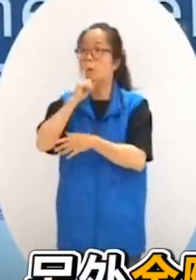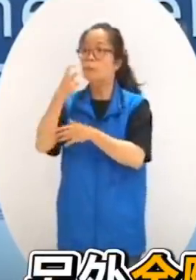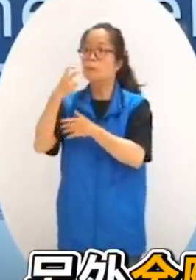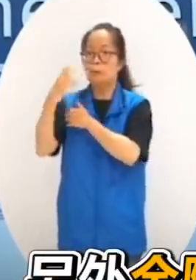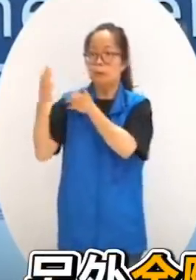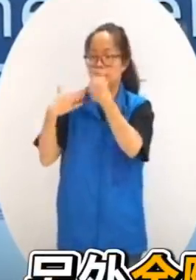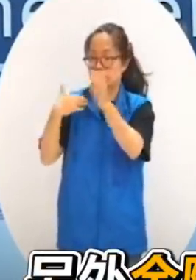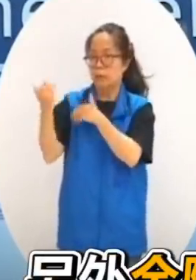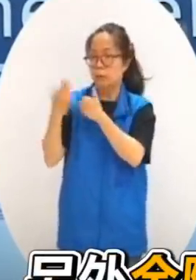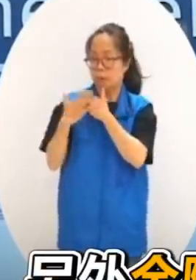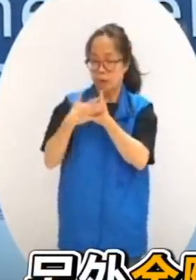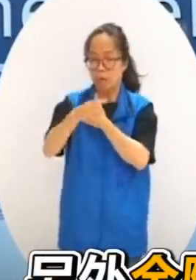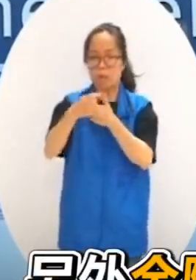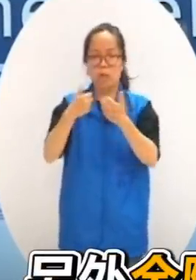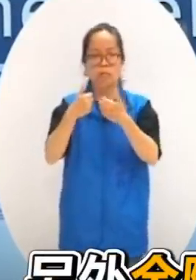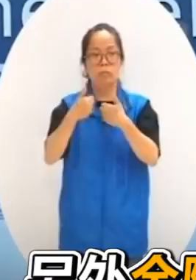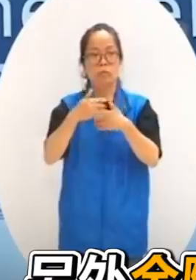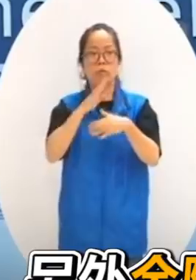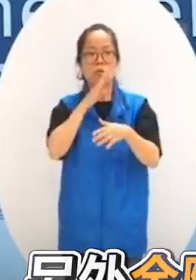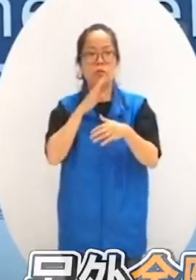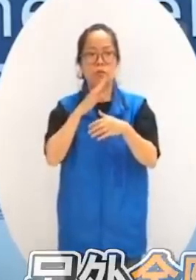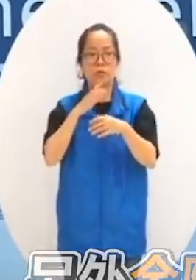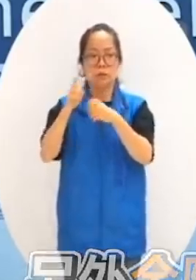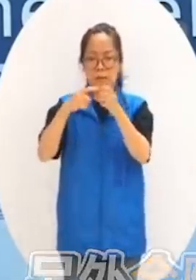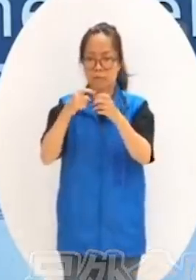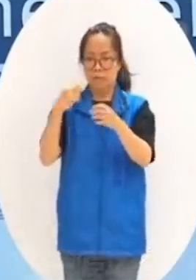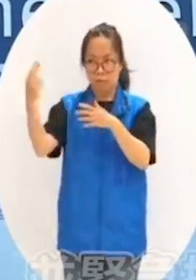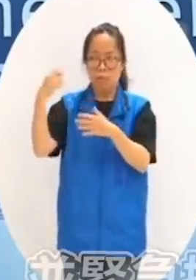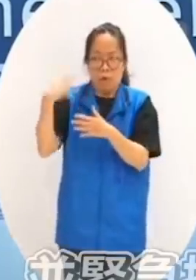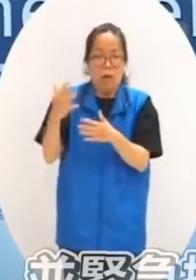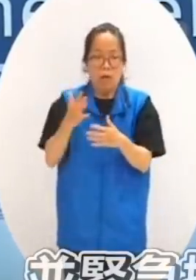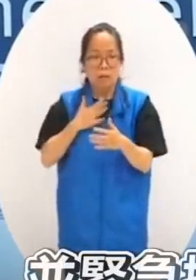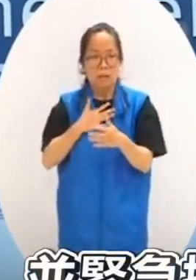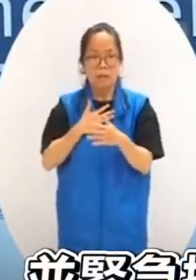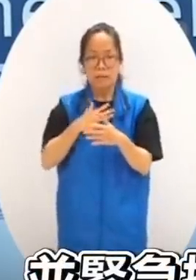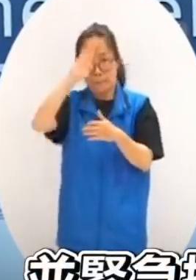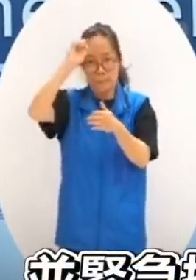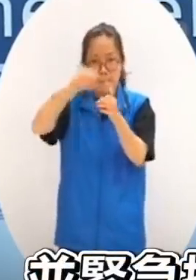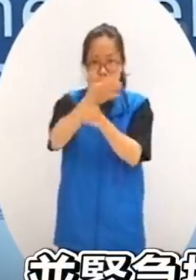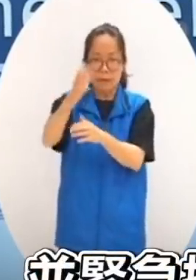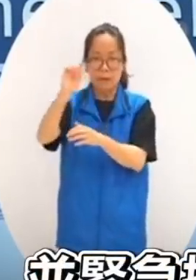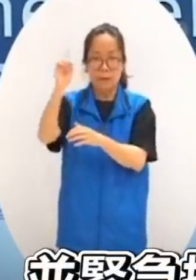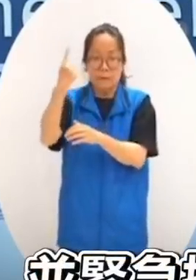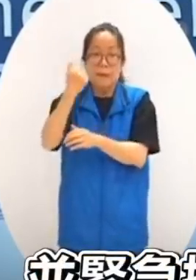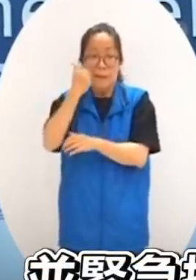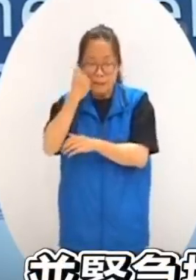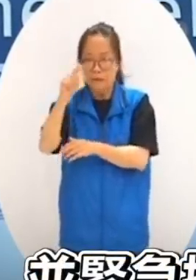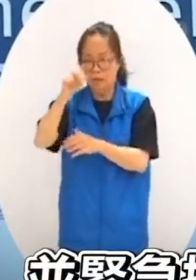的感染，要做深入的处理，给明确知道感染的反应，所以